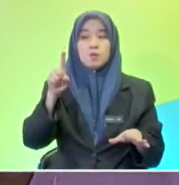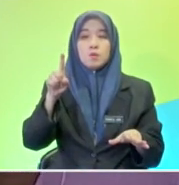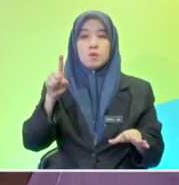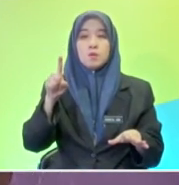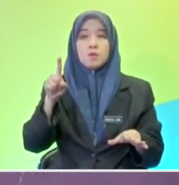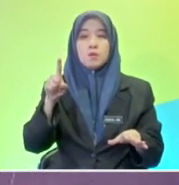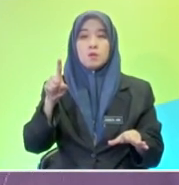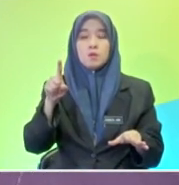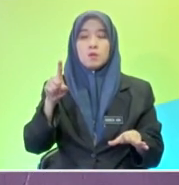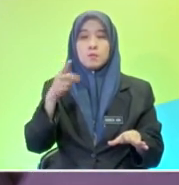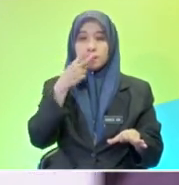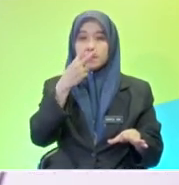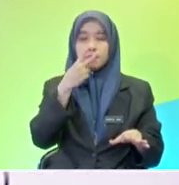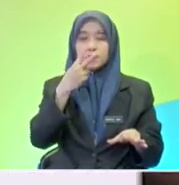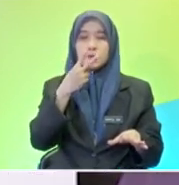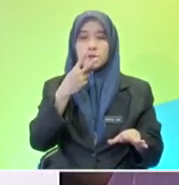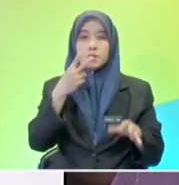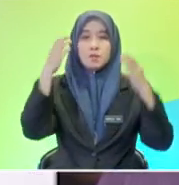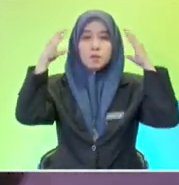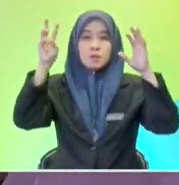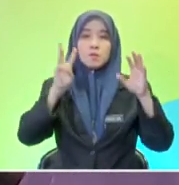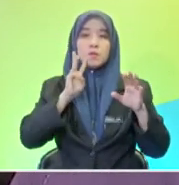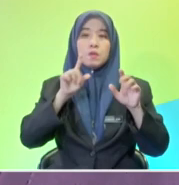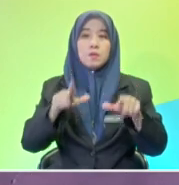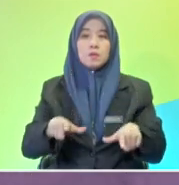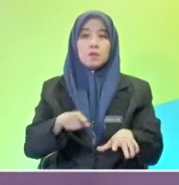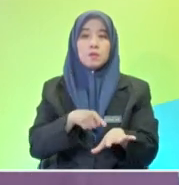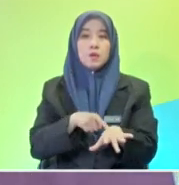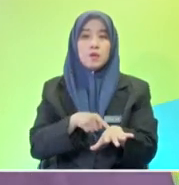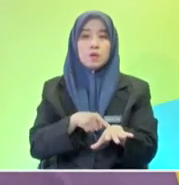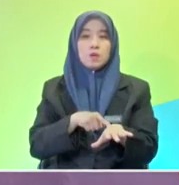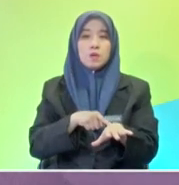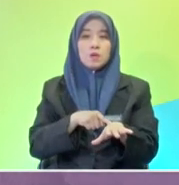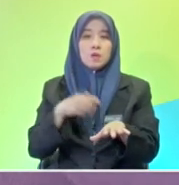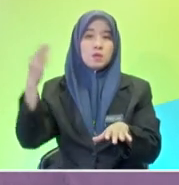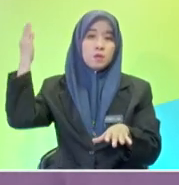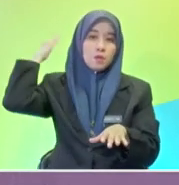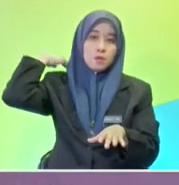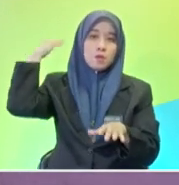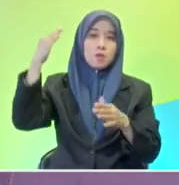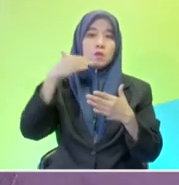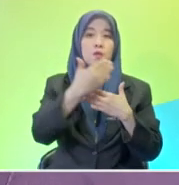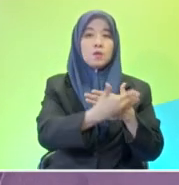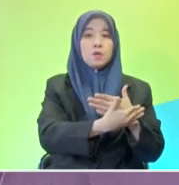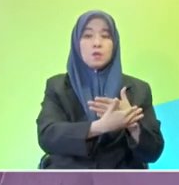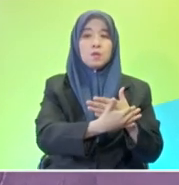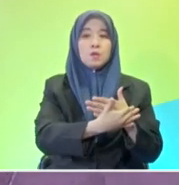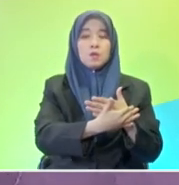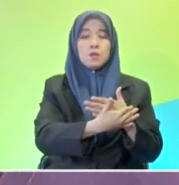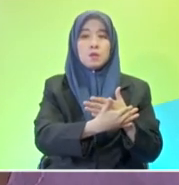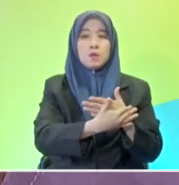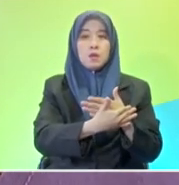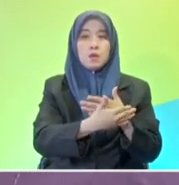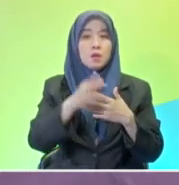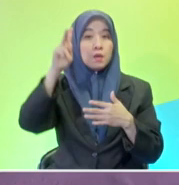satu Nampak tak Cikgu Wani Letakkan tadi Daun di belakang tu abang k sedang siapkan